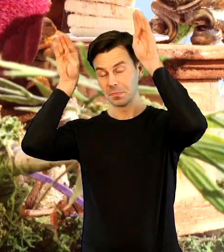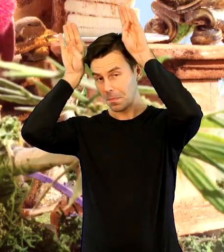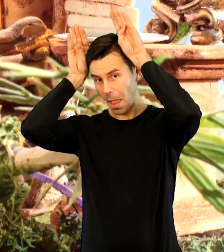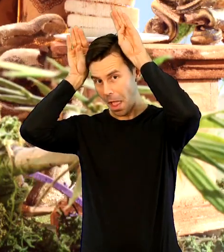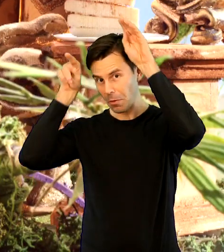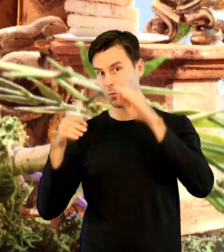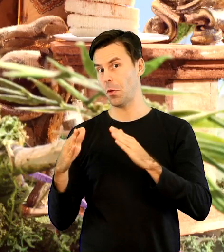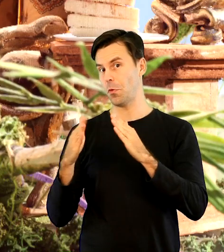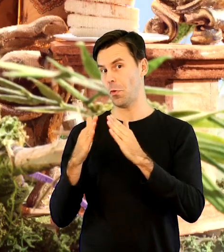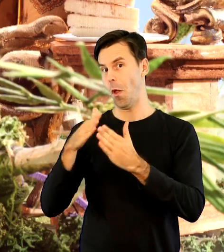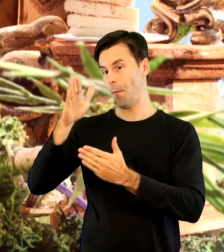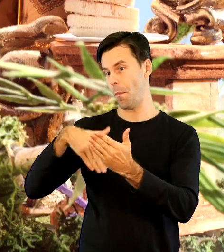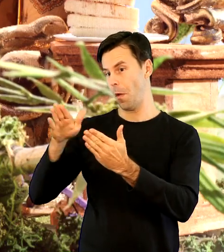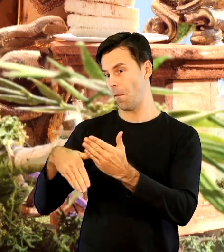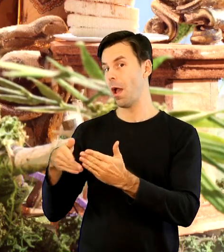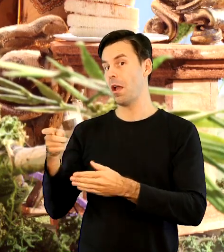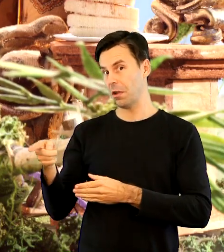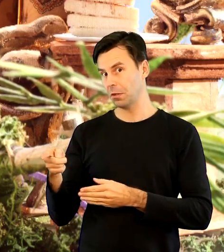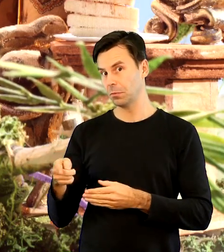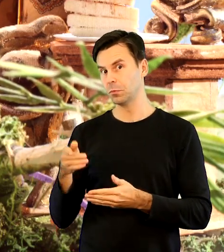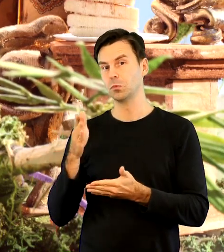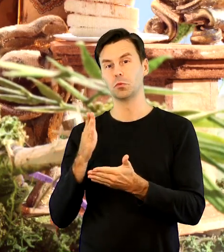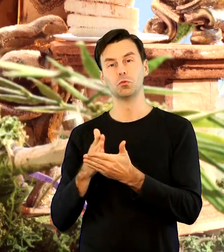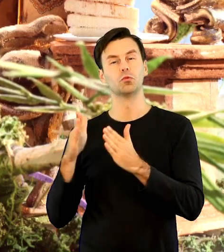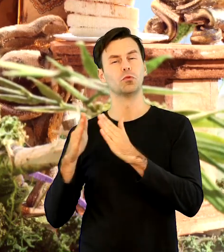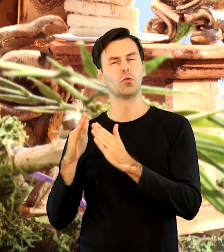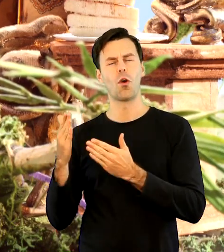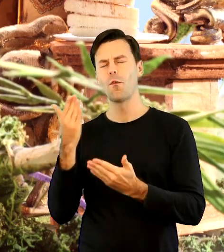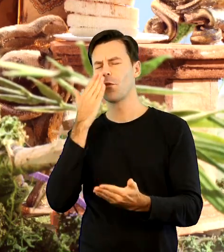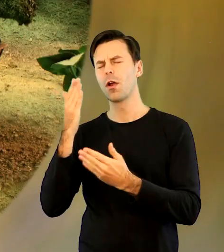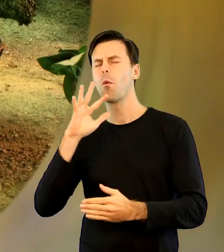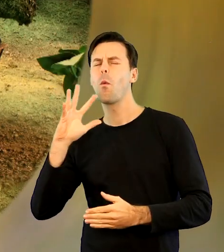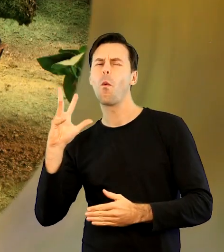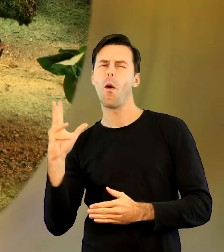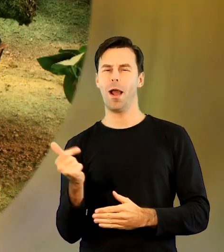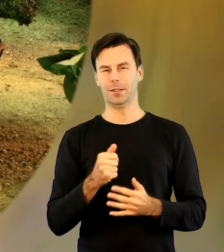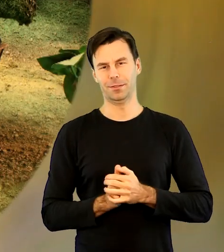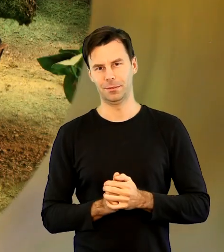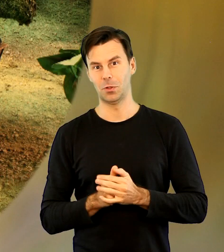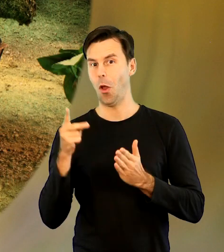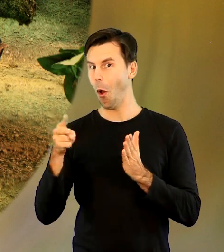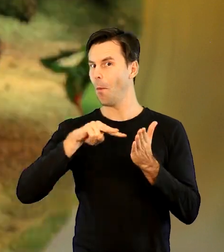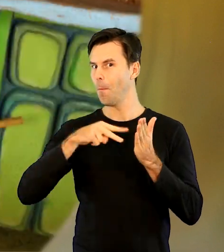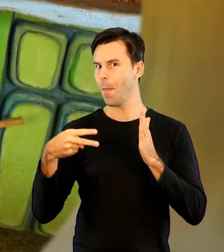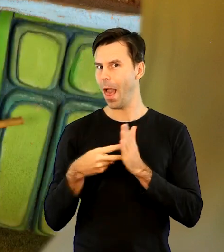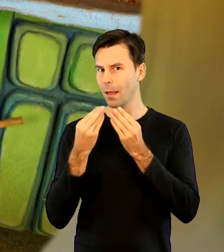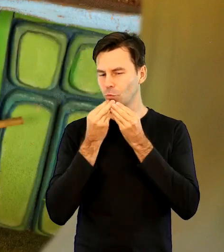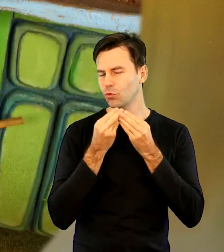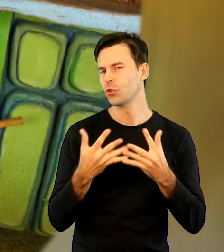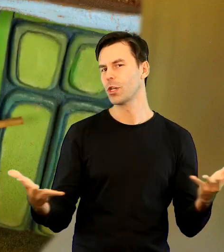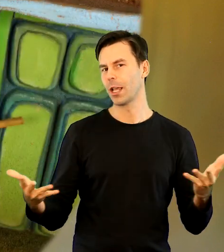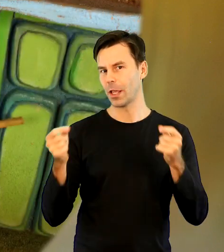Parauszek też wyremontował swój domek, który teraz wyglądał najładniej w naszym lesie. Z tej okazji